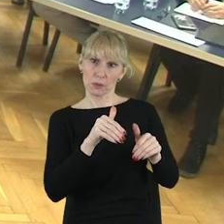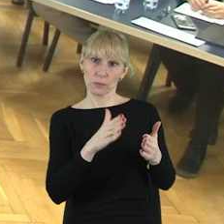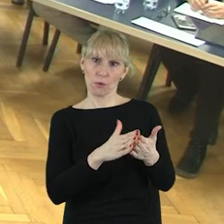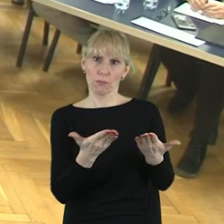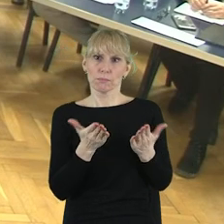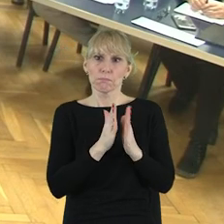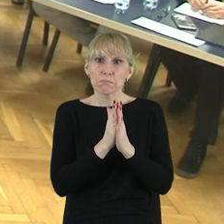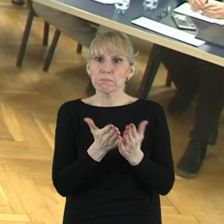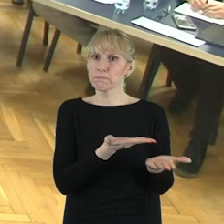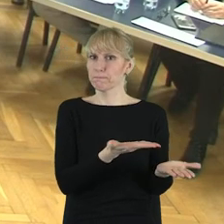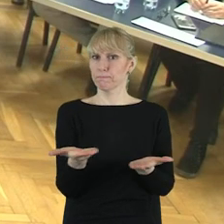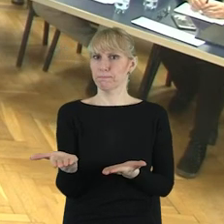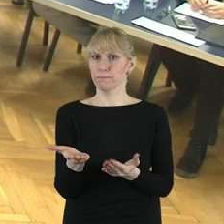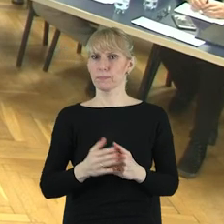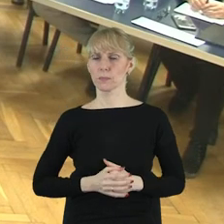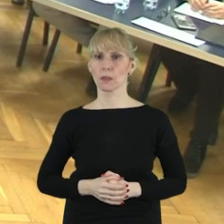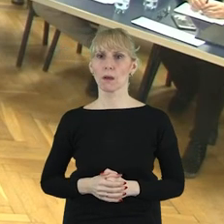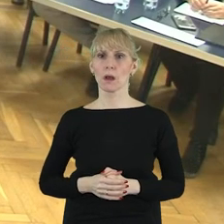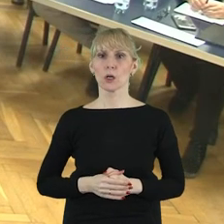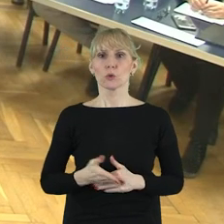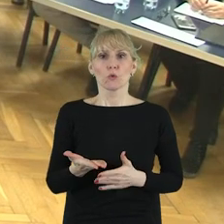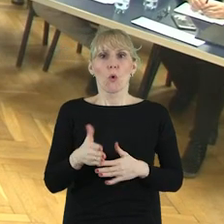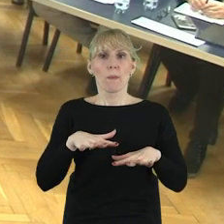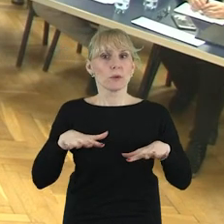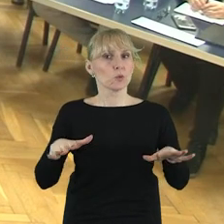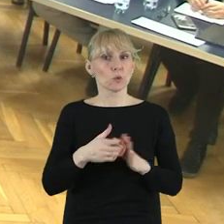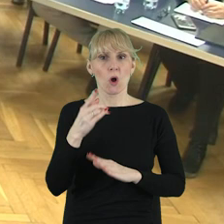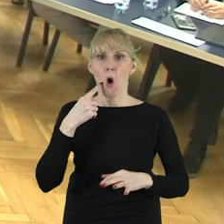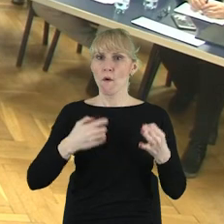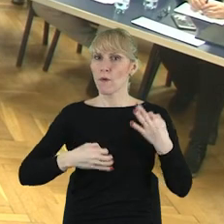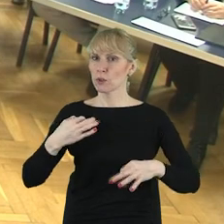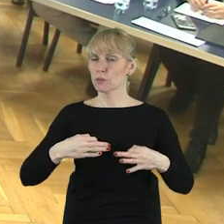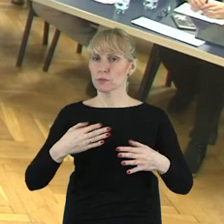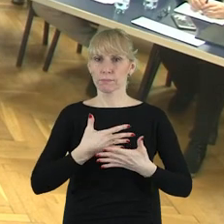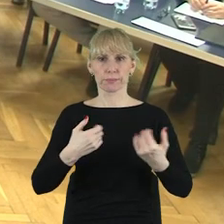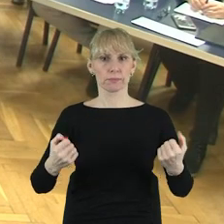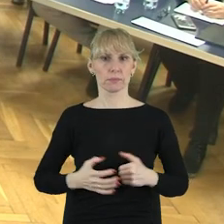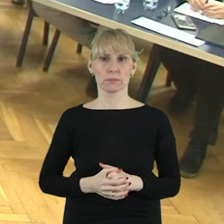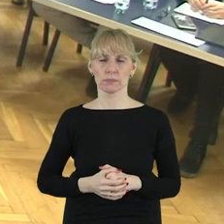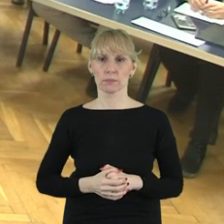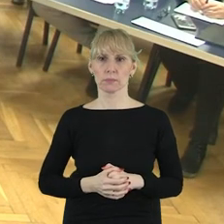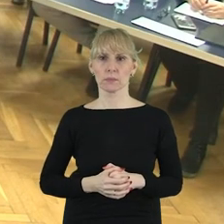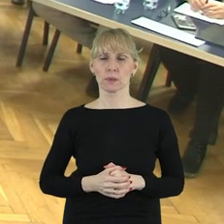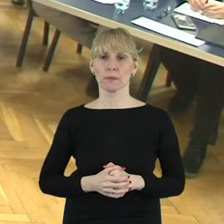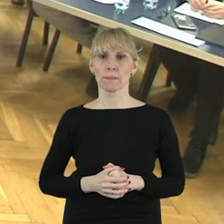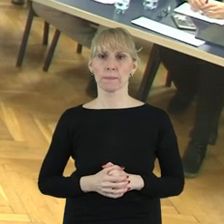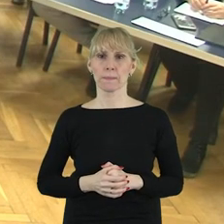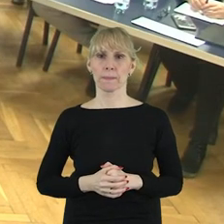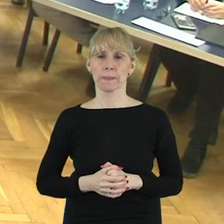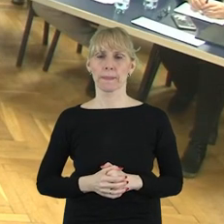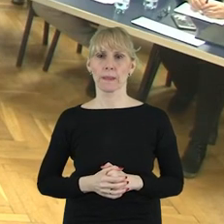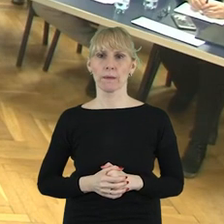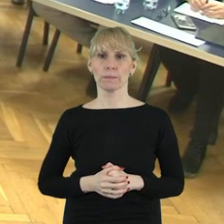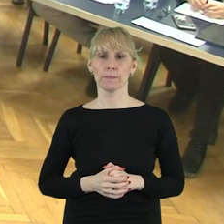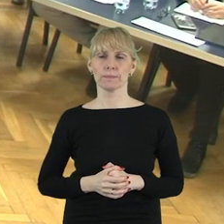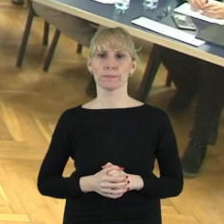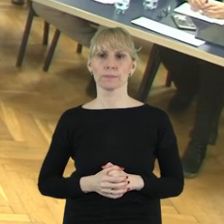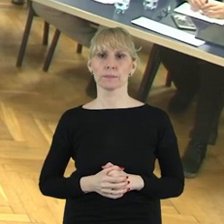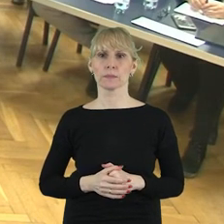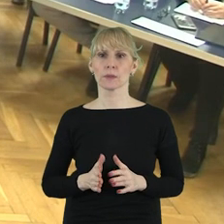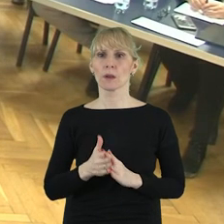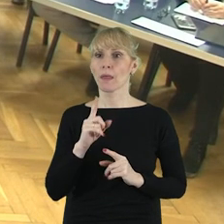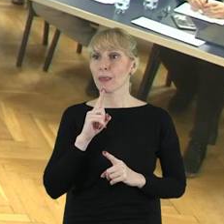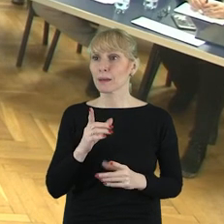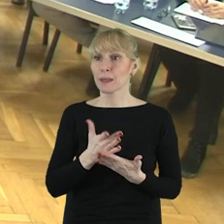dopuścić. Naprawdę by wiele rzeczy rozwiało. Panie marszałku, ja tu deklaruję, nie znam tych państwa, ale deklaruję, że żadne z